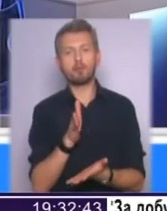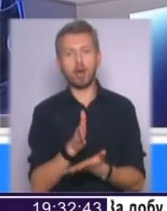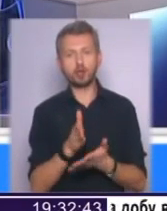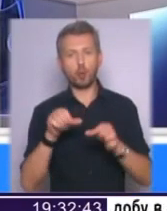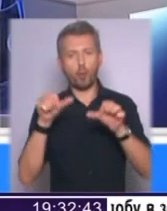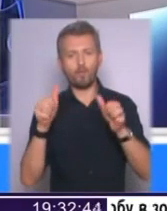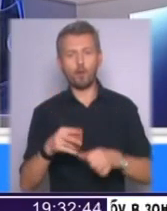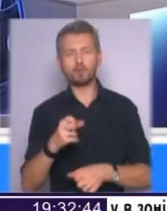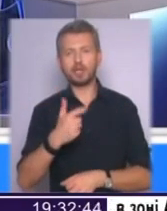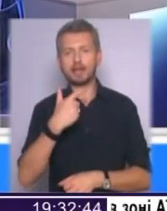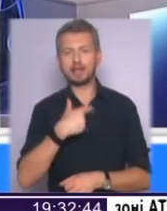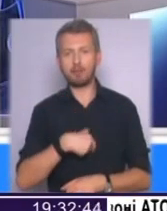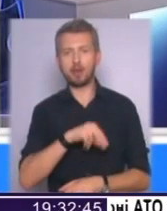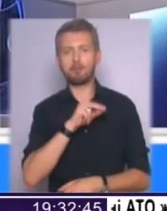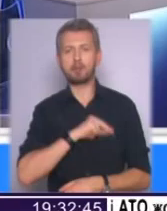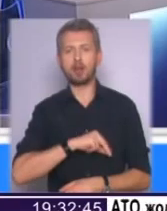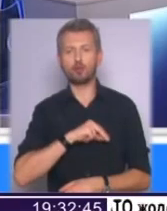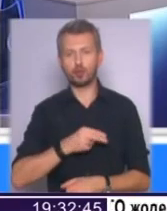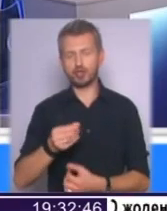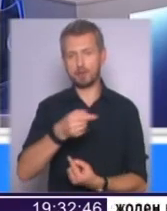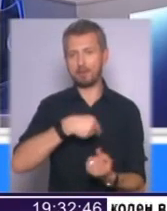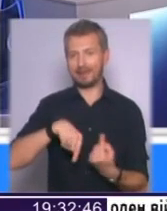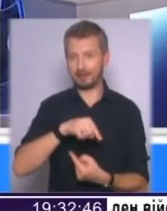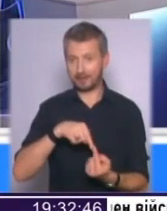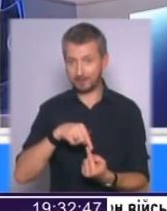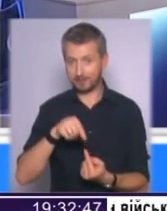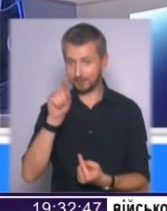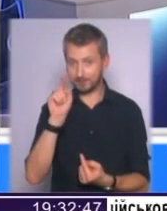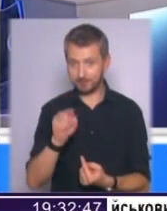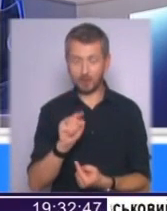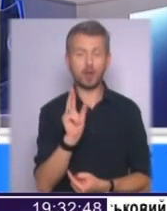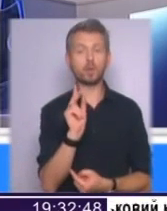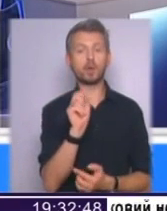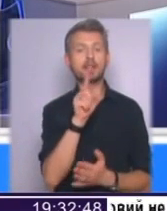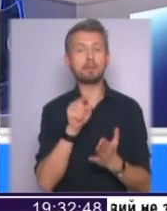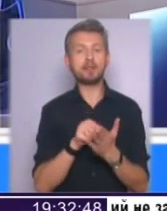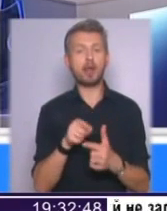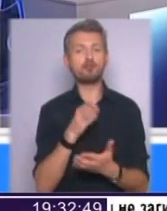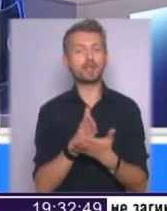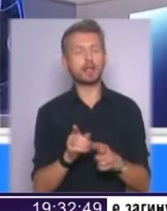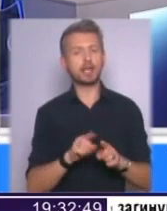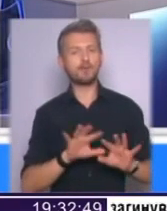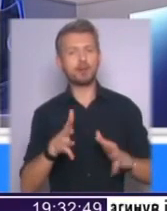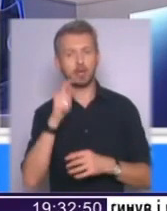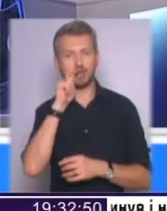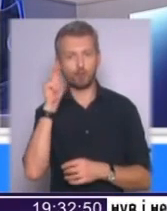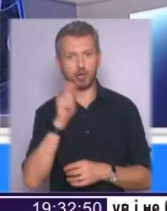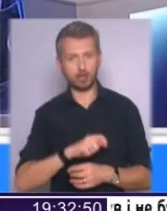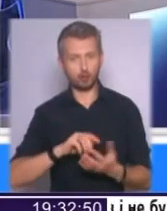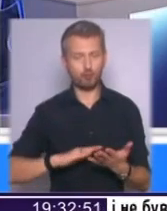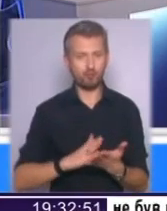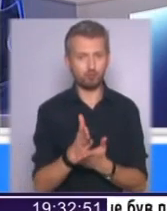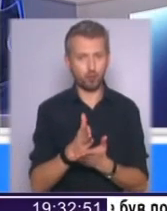оформлений на себе працюючий бізнес? І друге запитання. Чи є такі випадки в українському